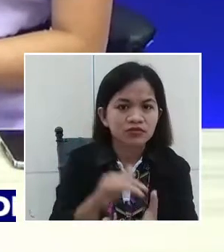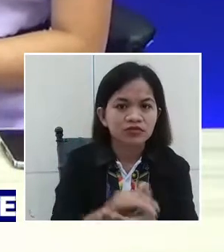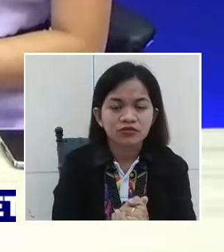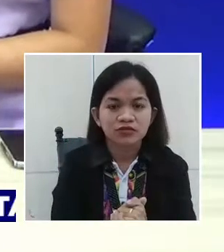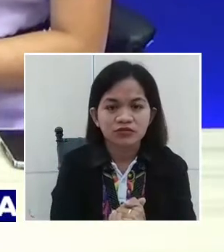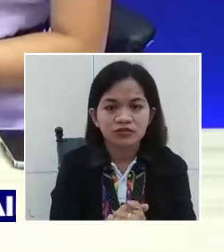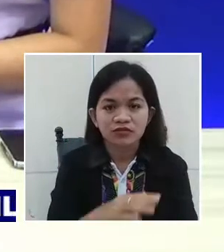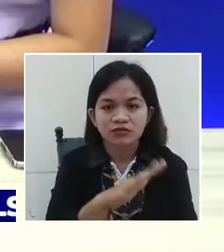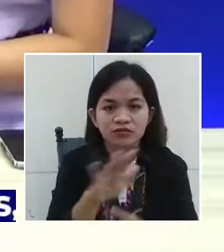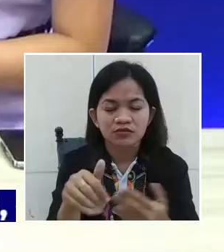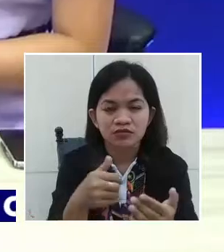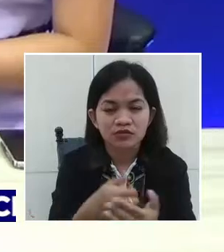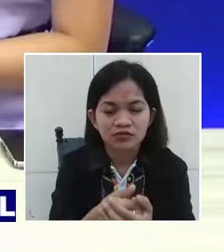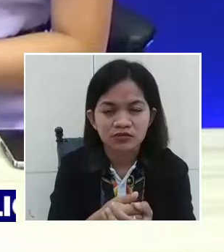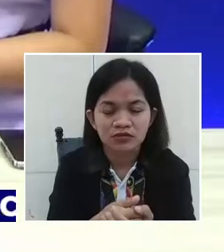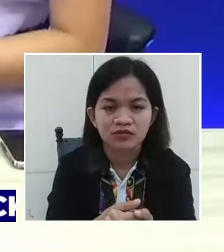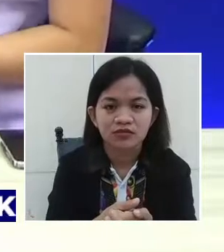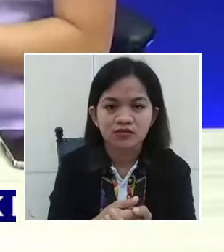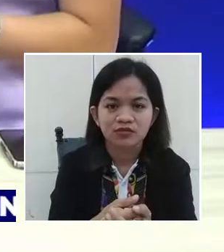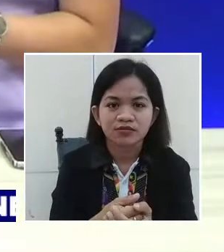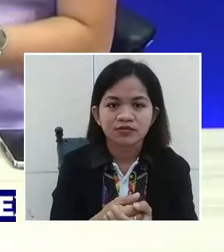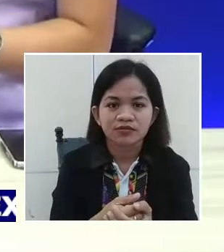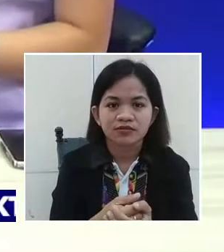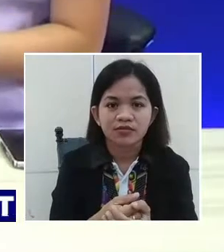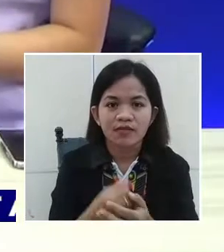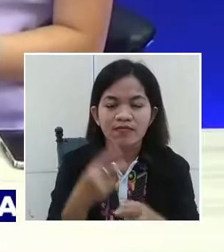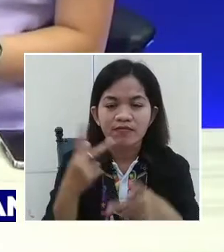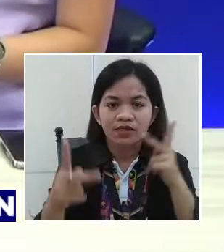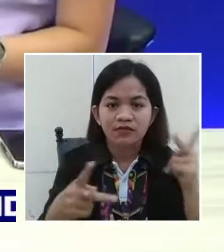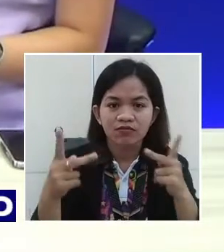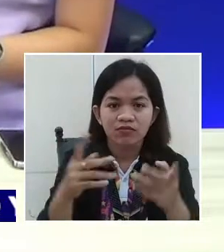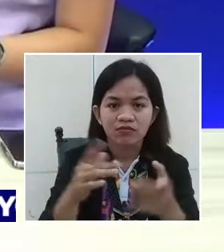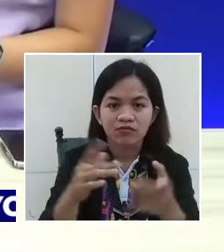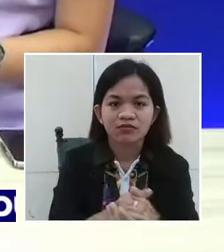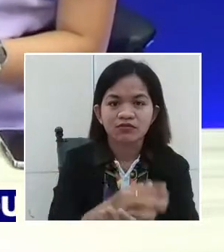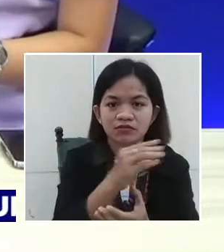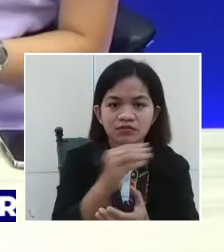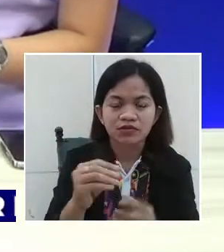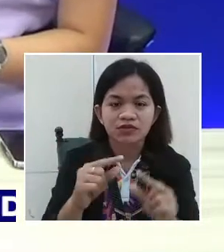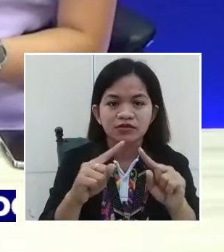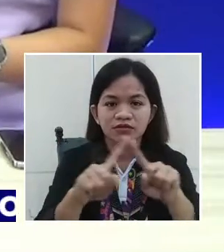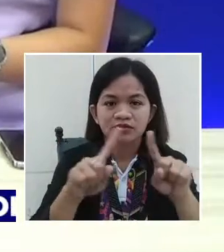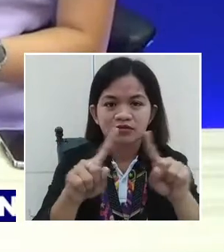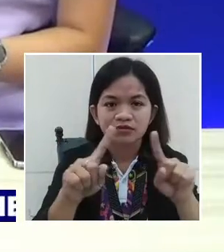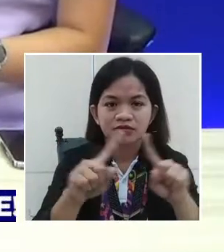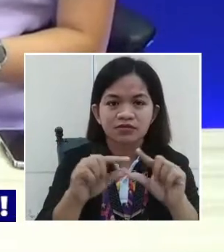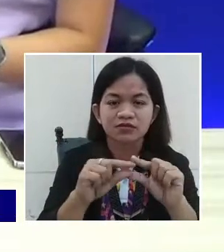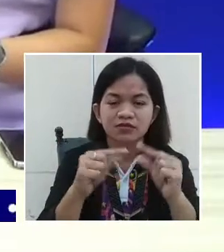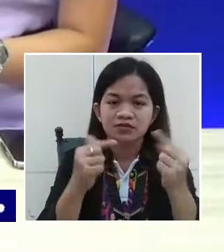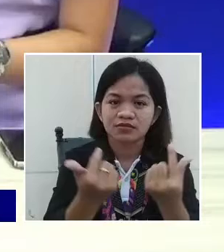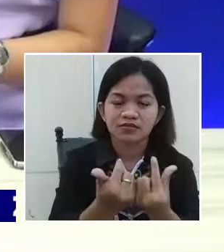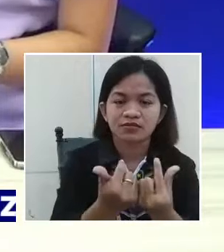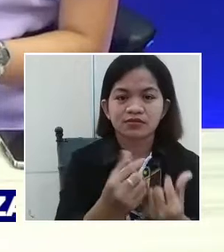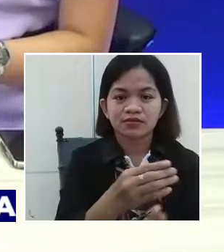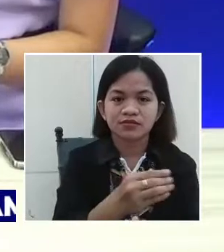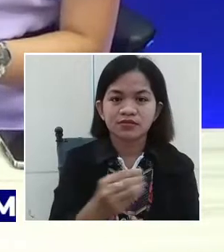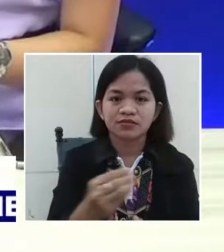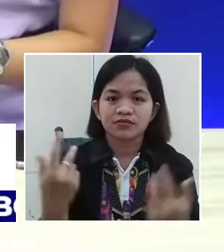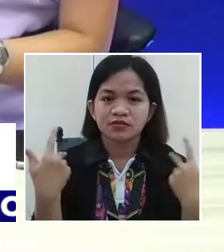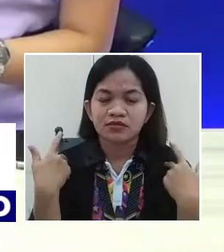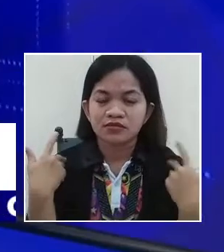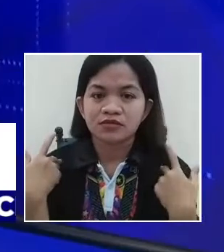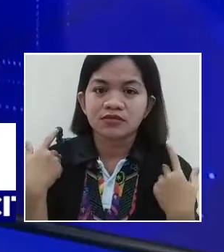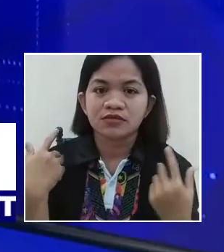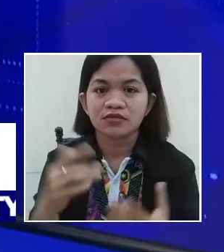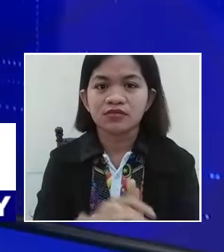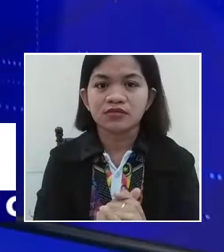persons with disabilities. Alam naman ho natin na ang sector namin ay medyo susceptible sa deprivation or